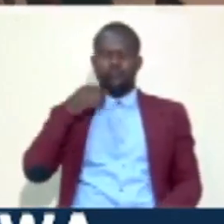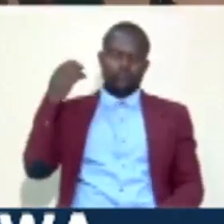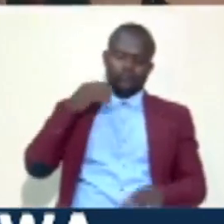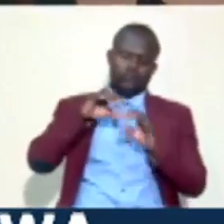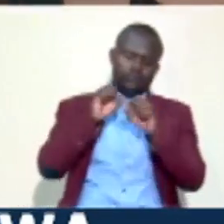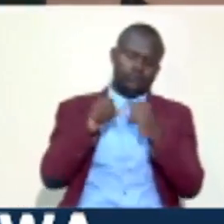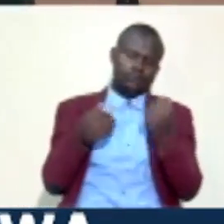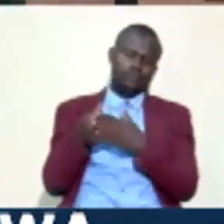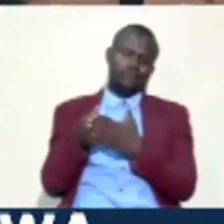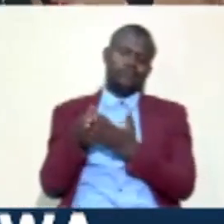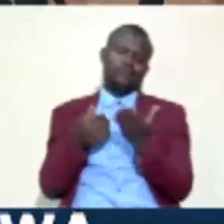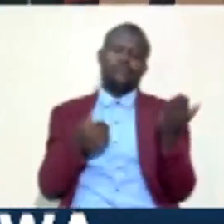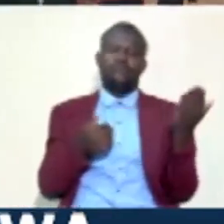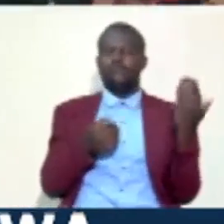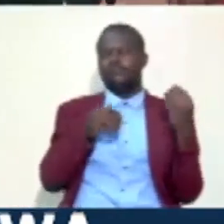ko irimo ideni y'amafaranga